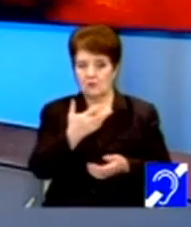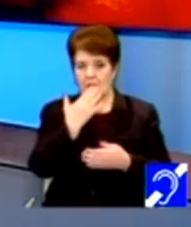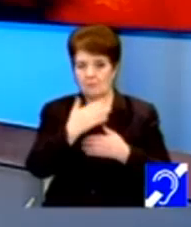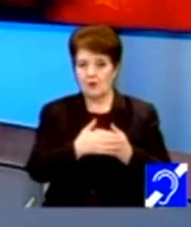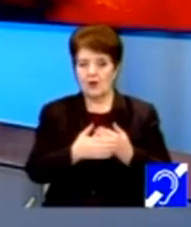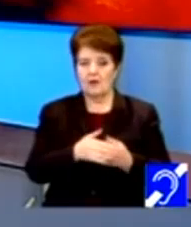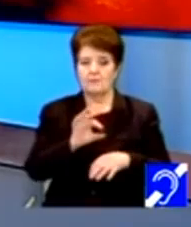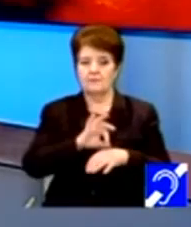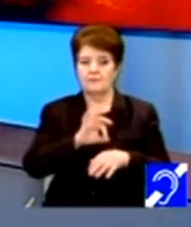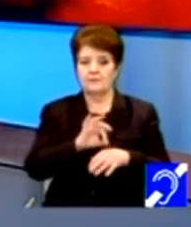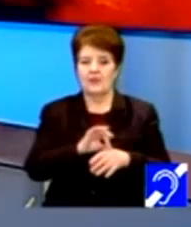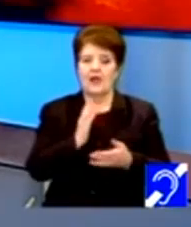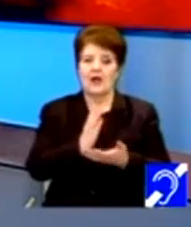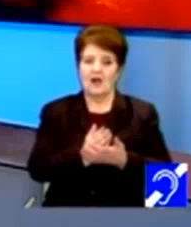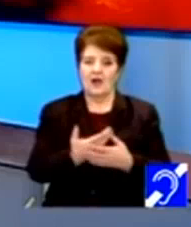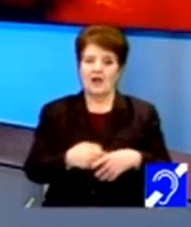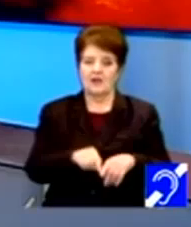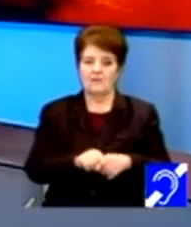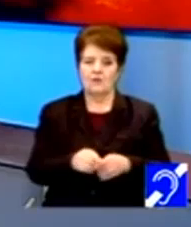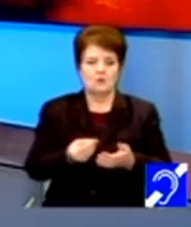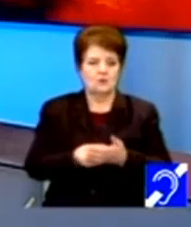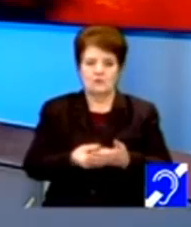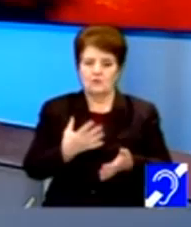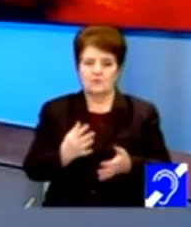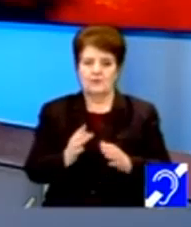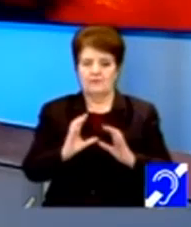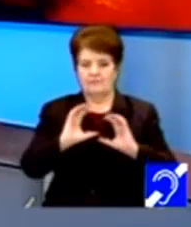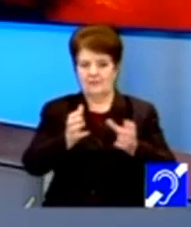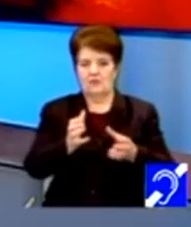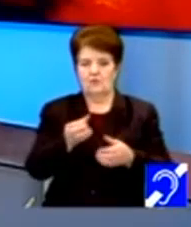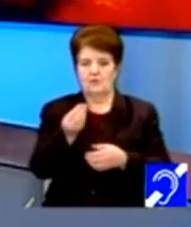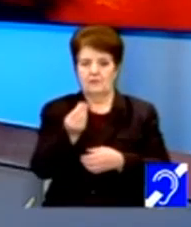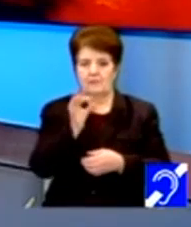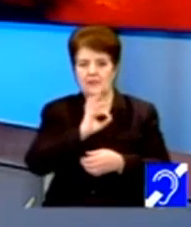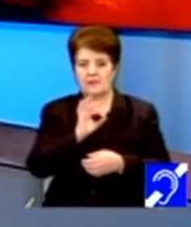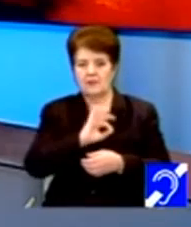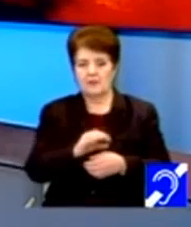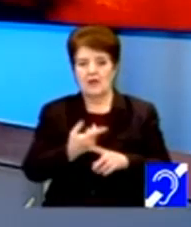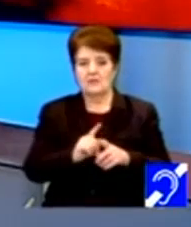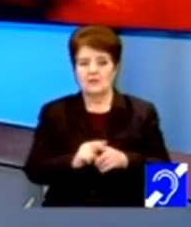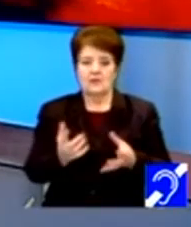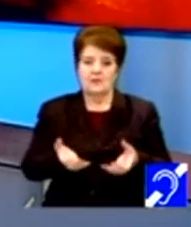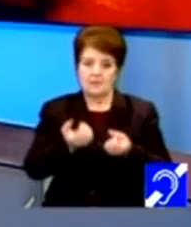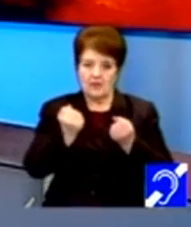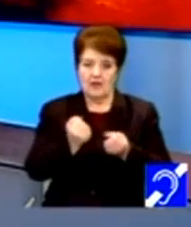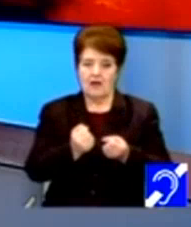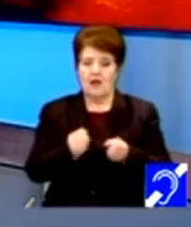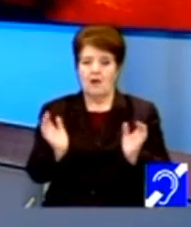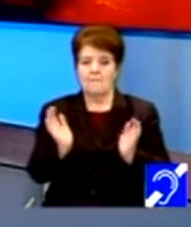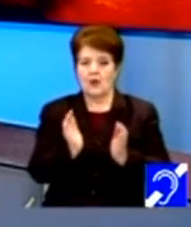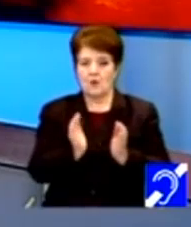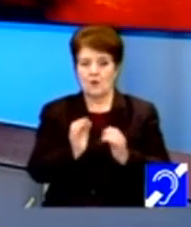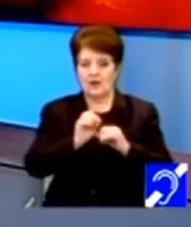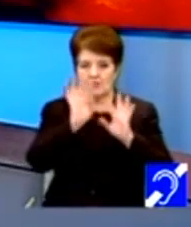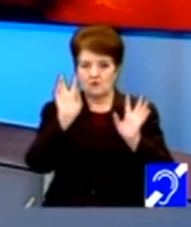spinală, are nevoie de unul dintre cele mai scumpe medicamente din lume. Pentru a strânge suma imensă de bani și a salva micul îngeraș, sute de oameni